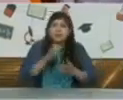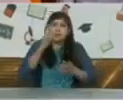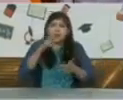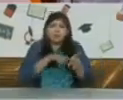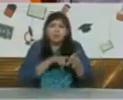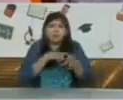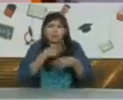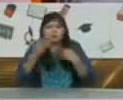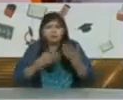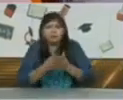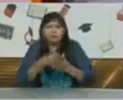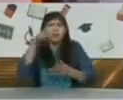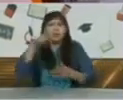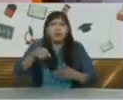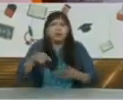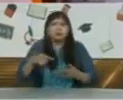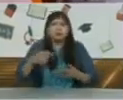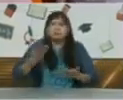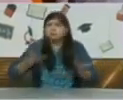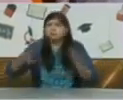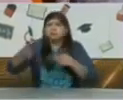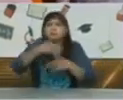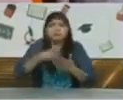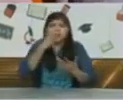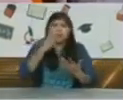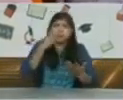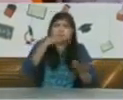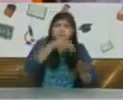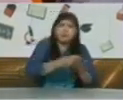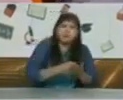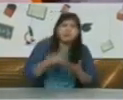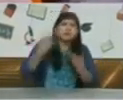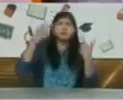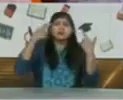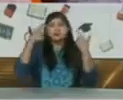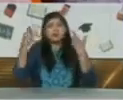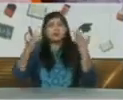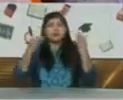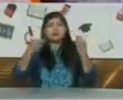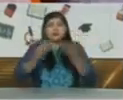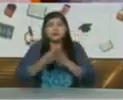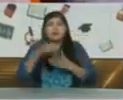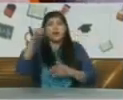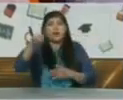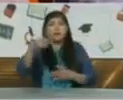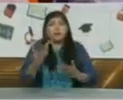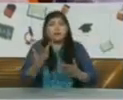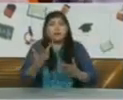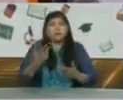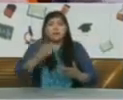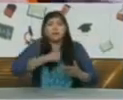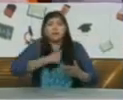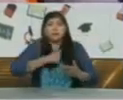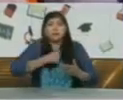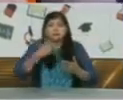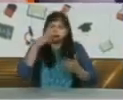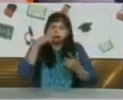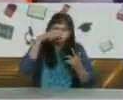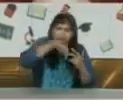में आपको कहीं ना कहीं जाने अनजाने में आपको खुद के भीतर झोंकने